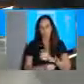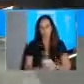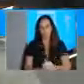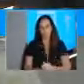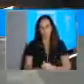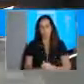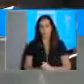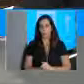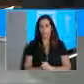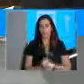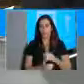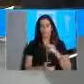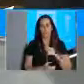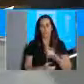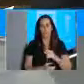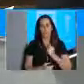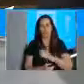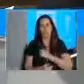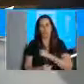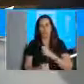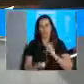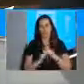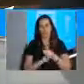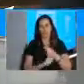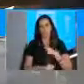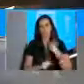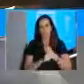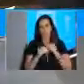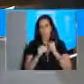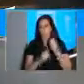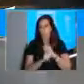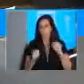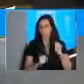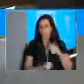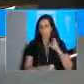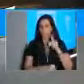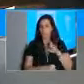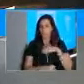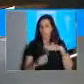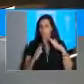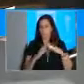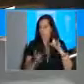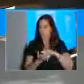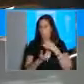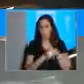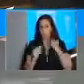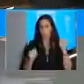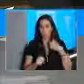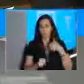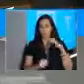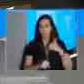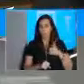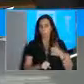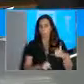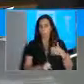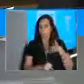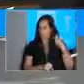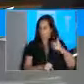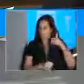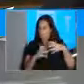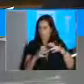פה הזכיר, מה שנקרא הדתה. יהדות, ואני עובד עם הציבור החילוני, יתרה מזו, אני גר ביישוב חילוני. הייתי גם ראש גרעין